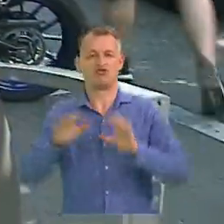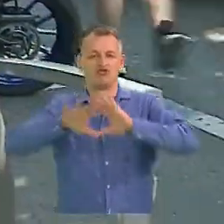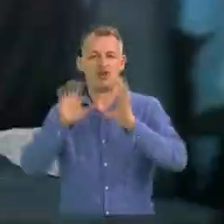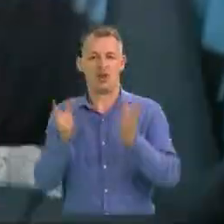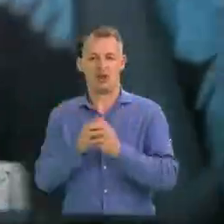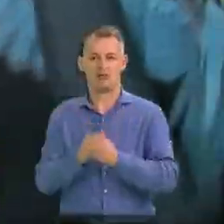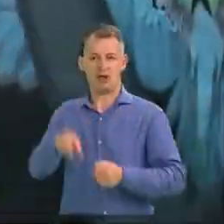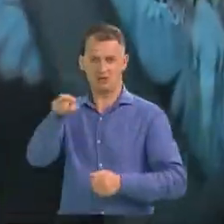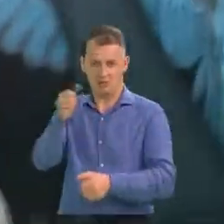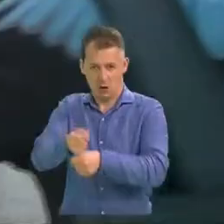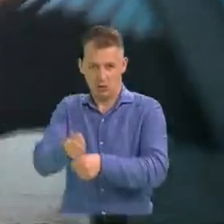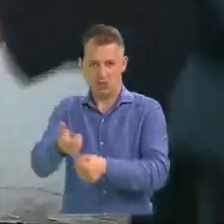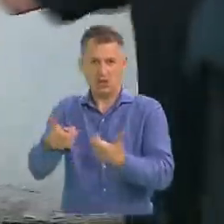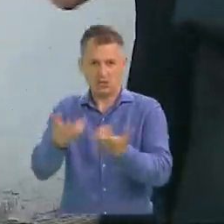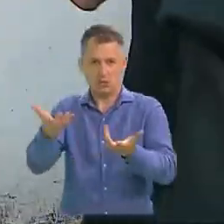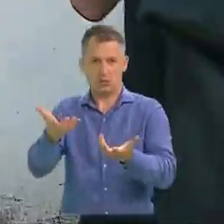e făcut